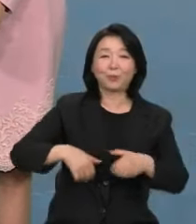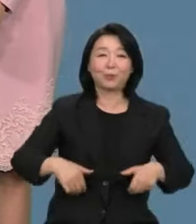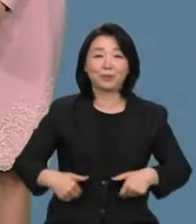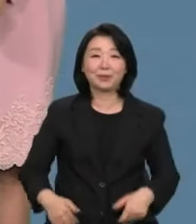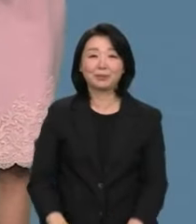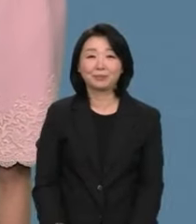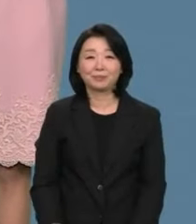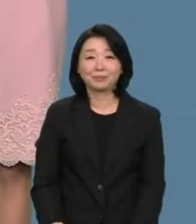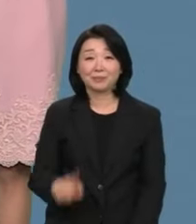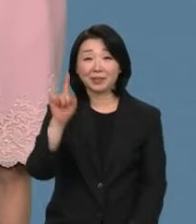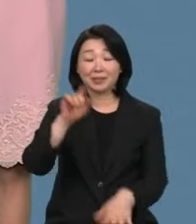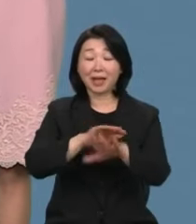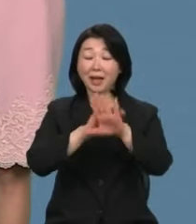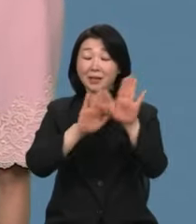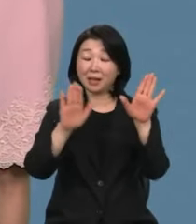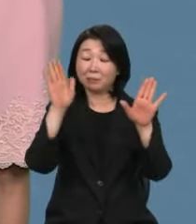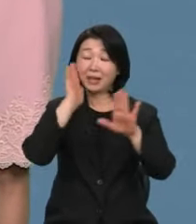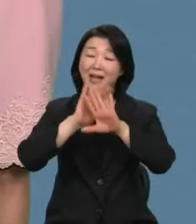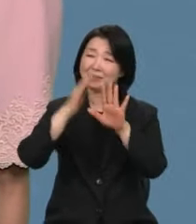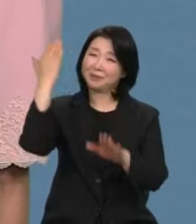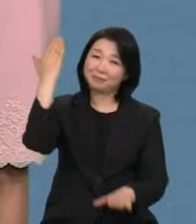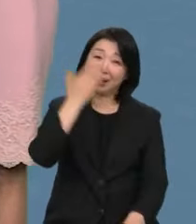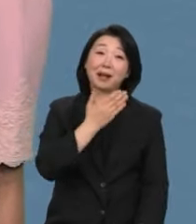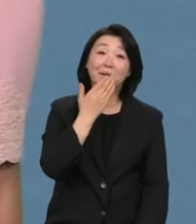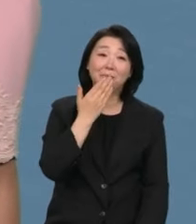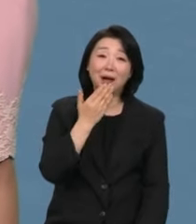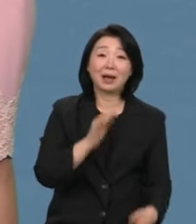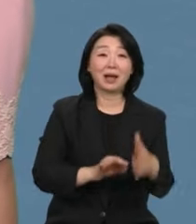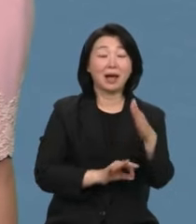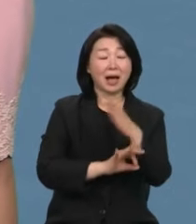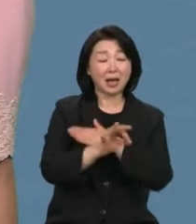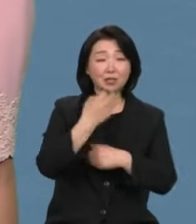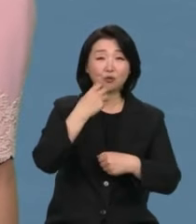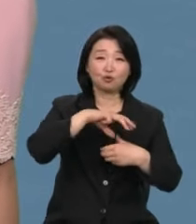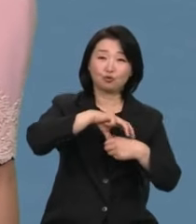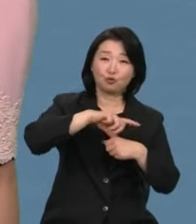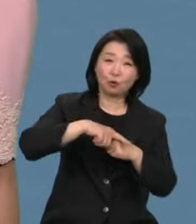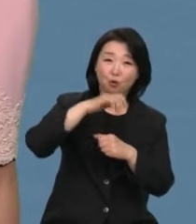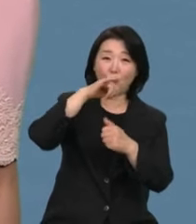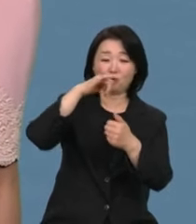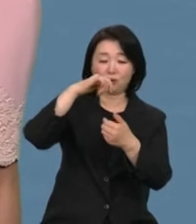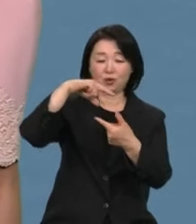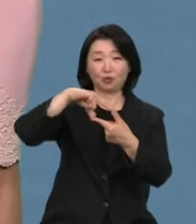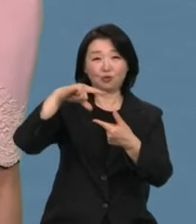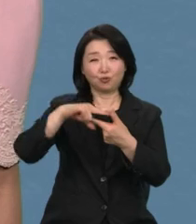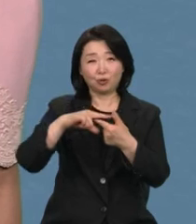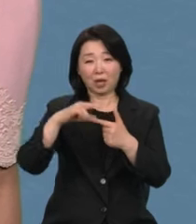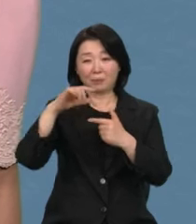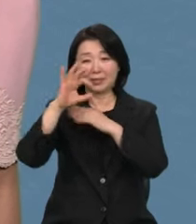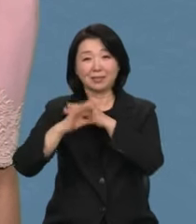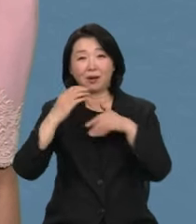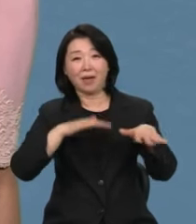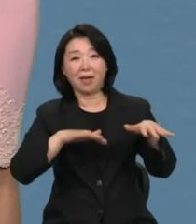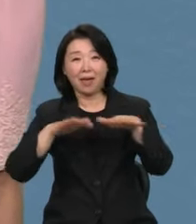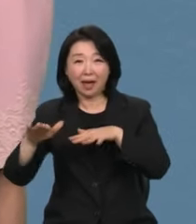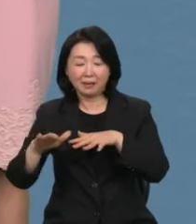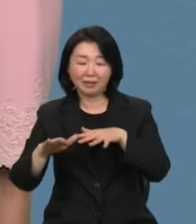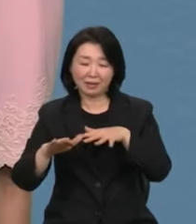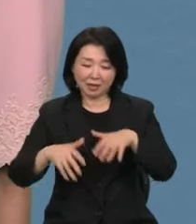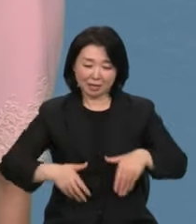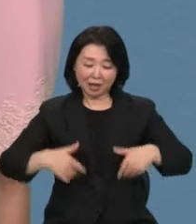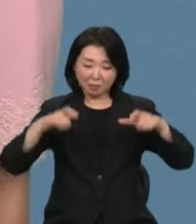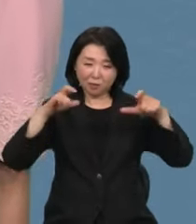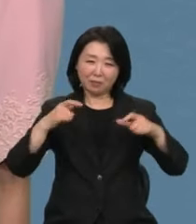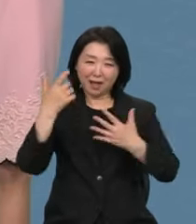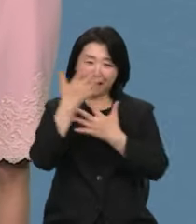바랍니다. 내일 낮부터 맑은 하늘 드러나겠지만 아침까지 수도권과 충남 서해안, 남부지방을 중심으로 안개가 짙게